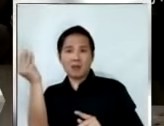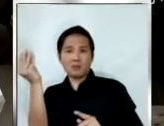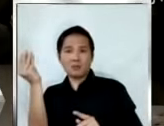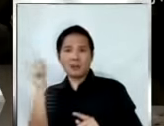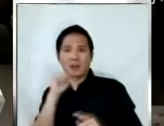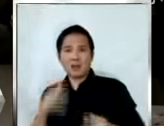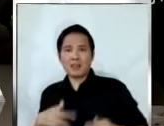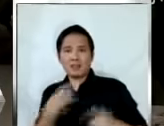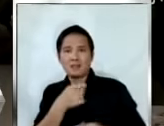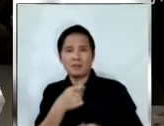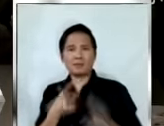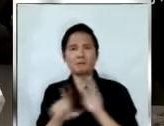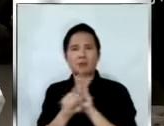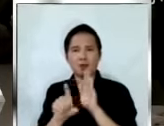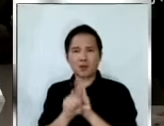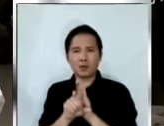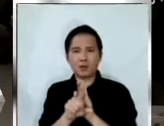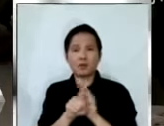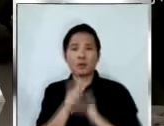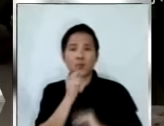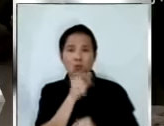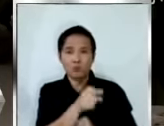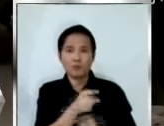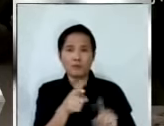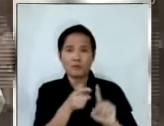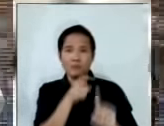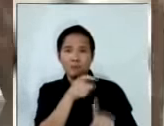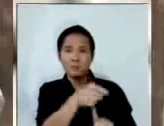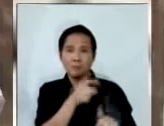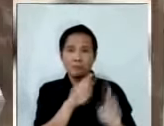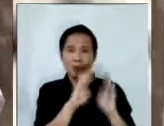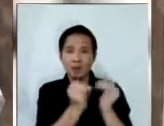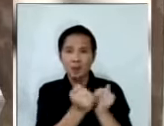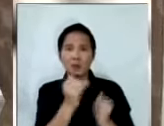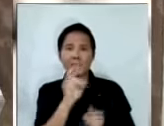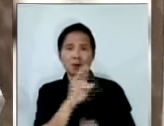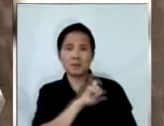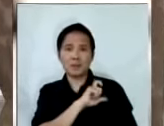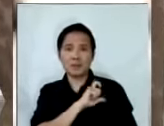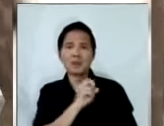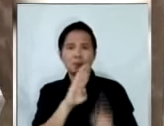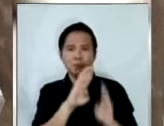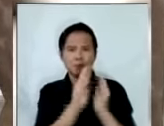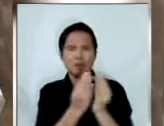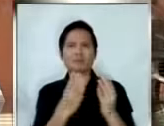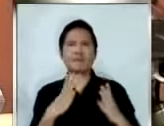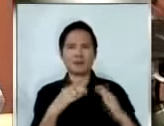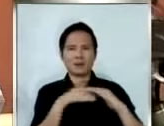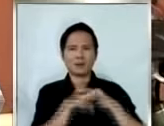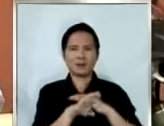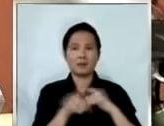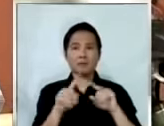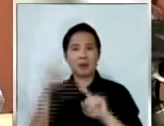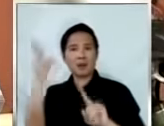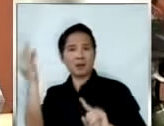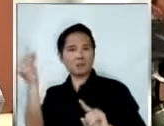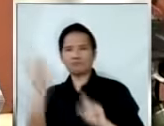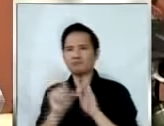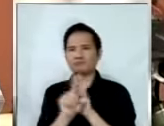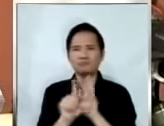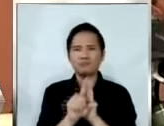pumasok ay mga taga-barangay at yung mga pulis. Si Nomi Fabia sa bungad lang nakatira. Inaalala niya